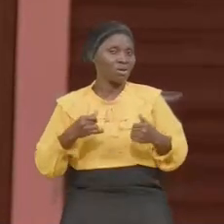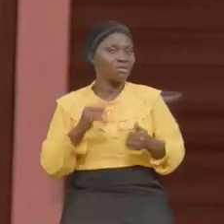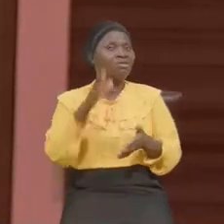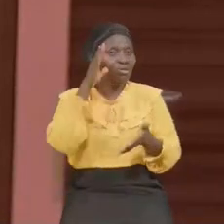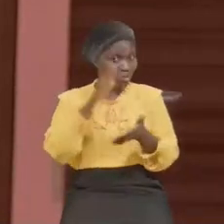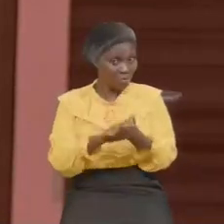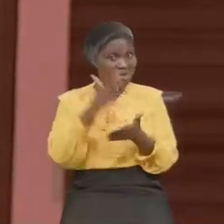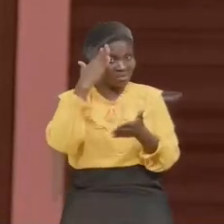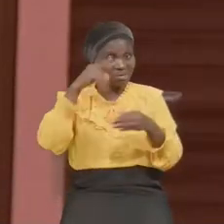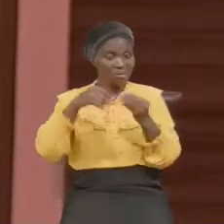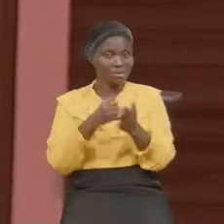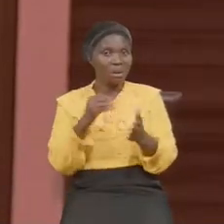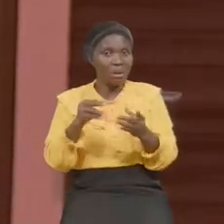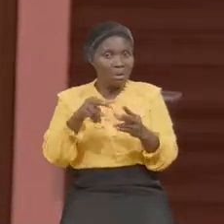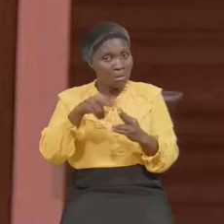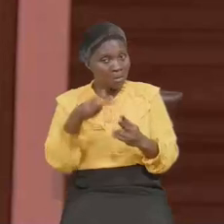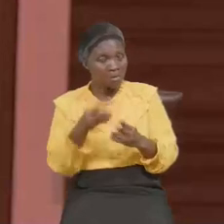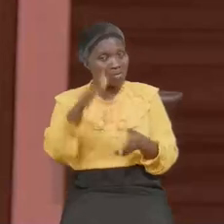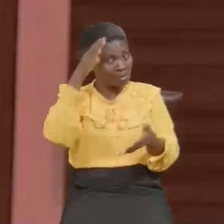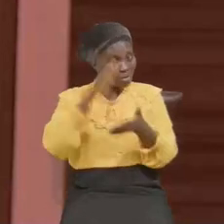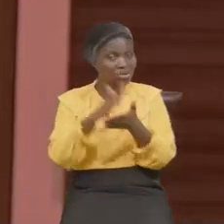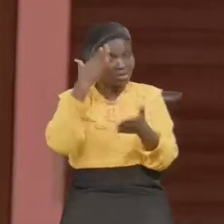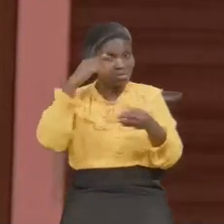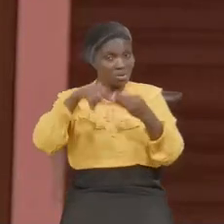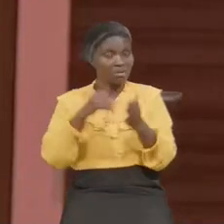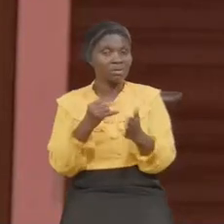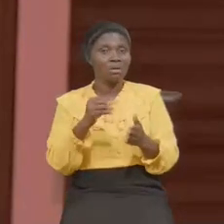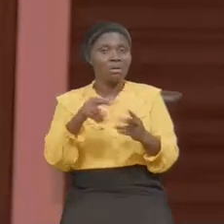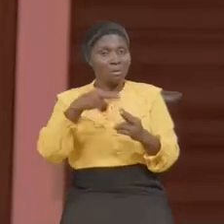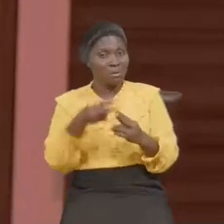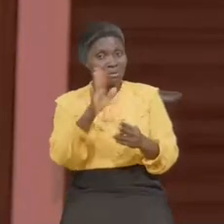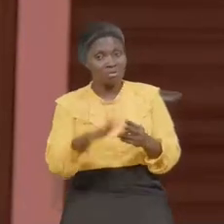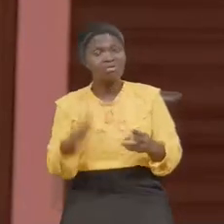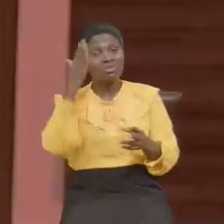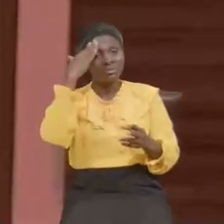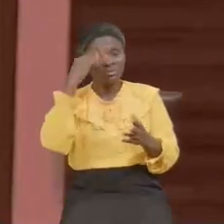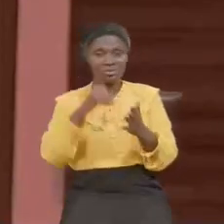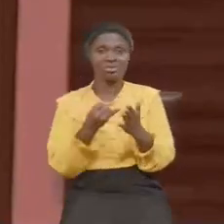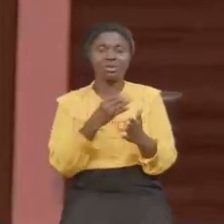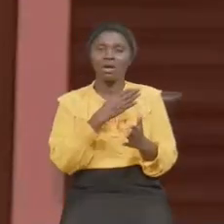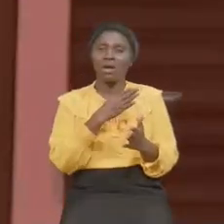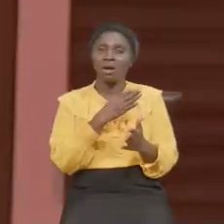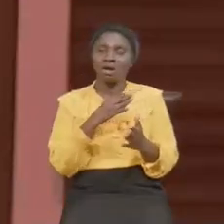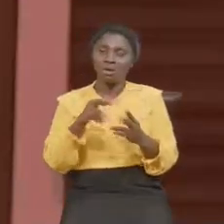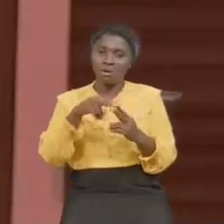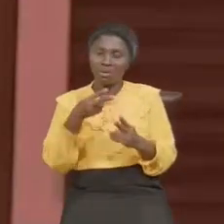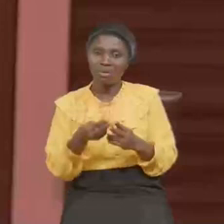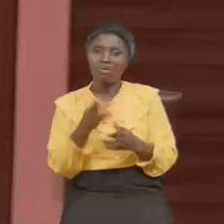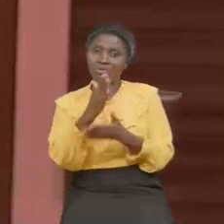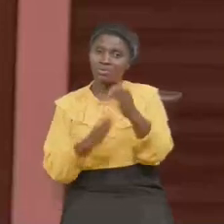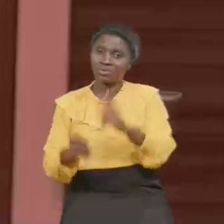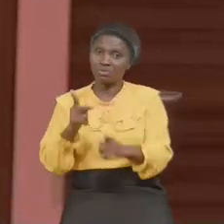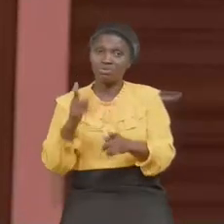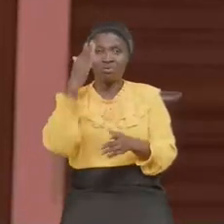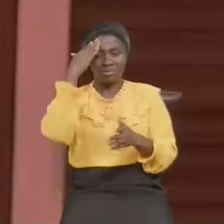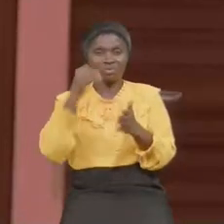bien ton mari le sait, ou bien tes enfants le savent. Mais il y a quelques-uns qui le savent, mais ils disent, ah,